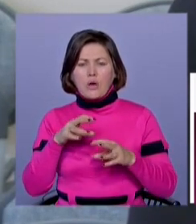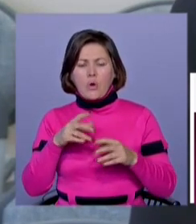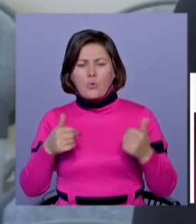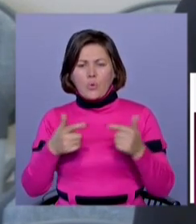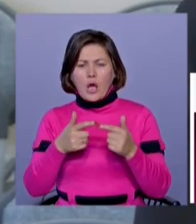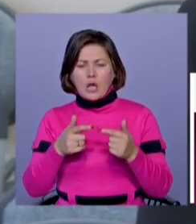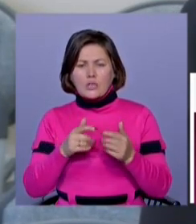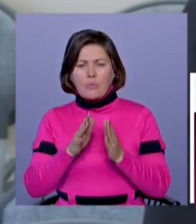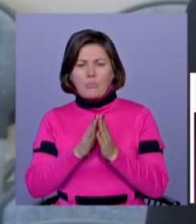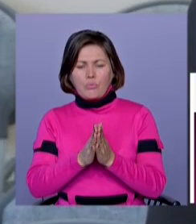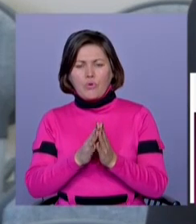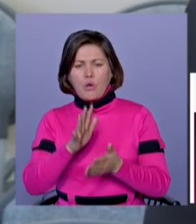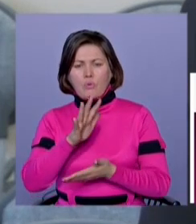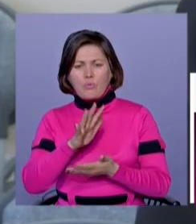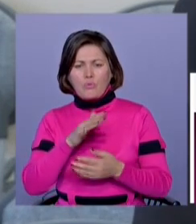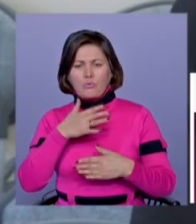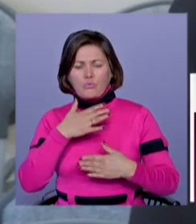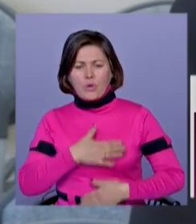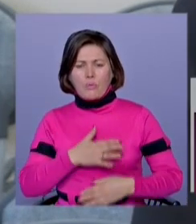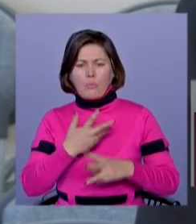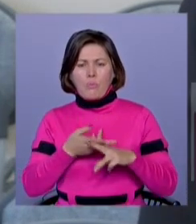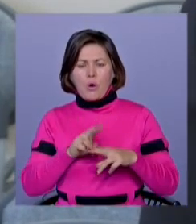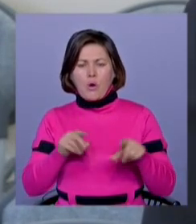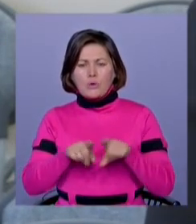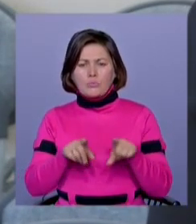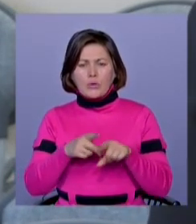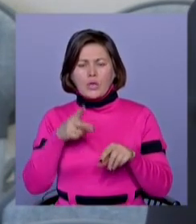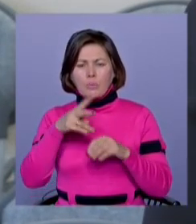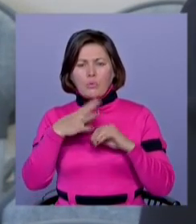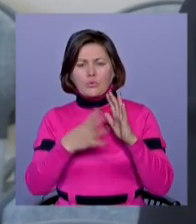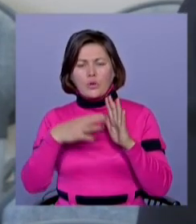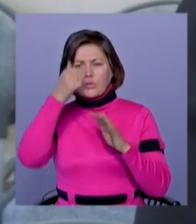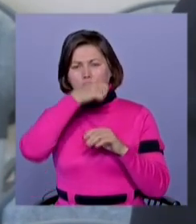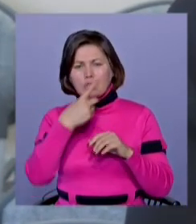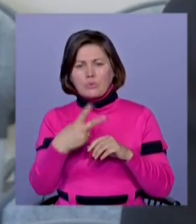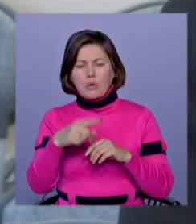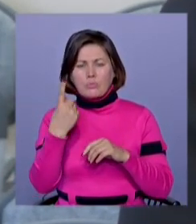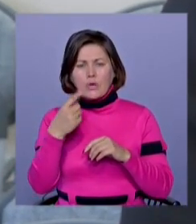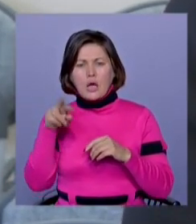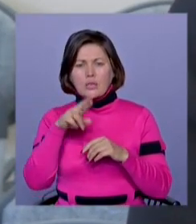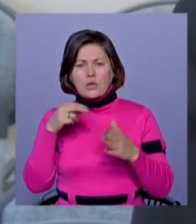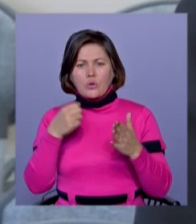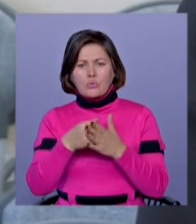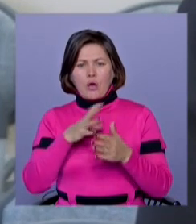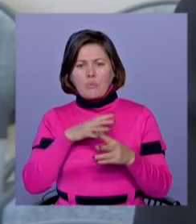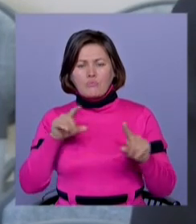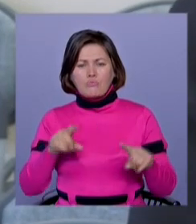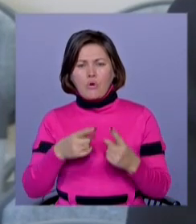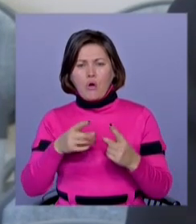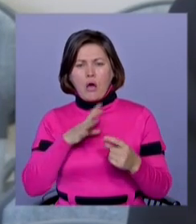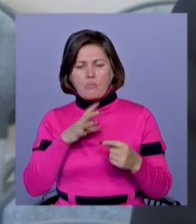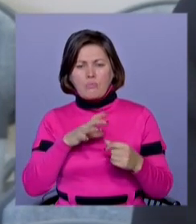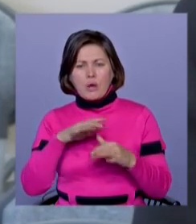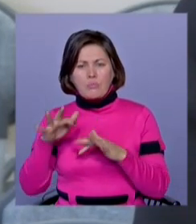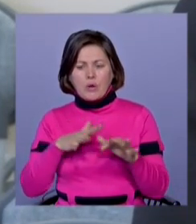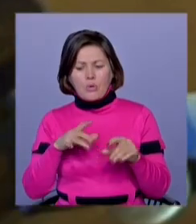өтінішін қанағаттандырып, оларға қатысты екі ай мерзімге, яғни 2019 жылдың 21 қаңтарына дейін қамауда ұстау түріндегі бұлтартпау